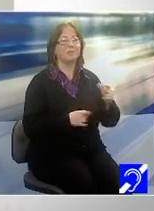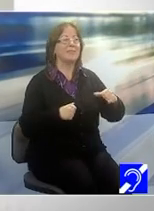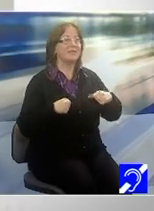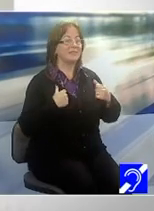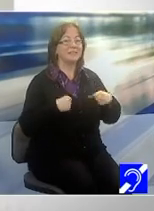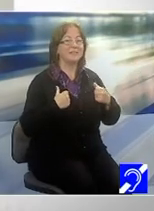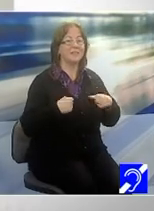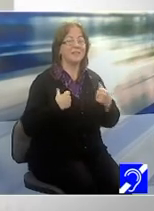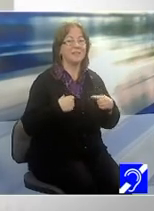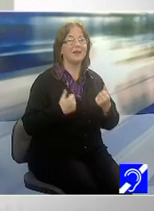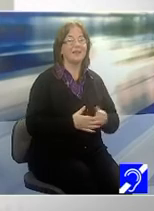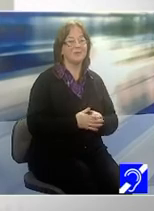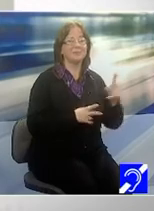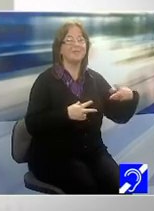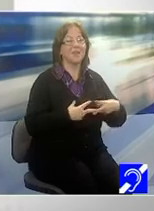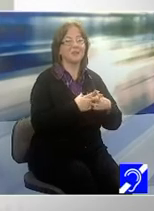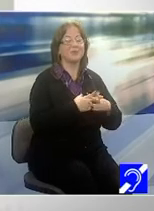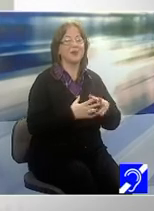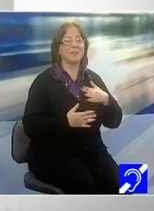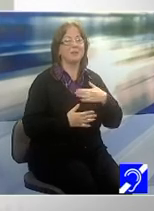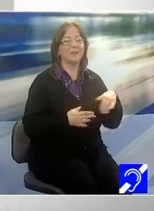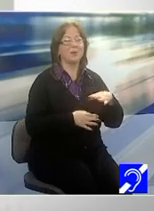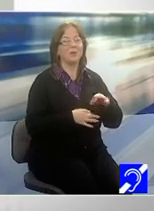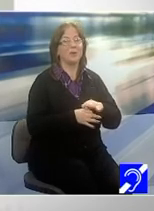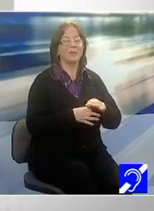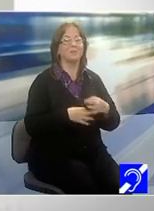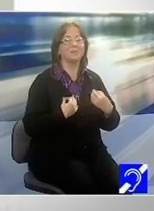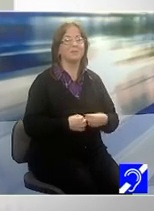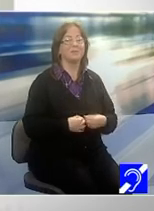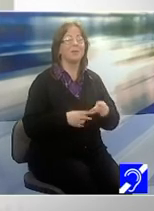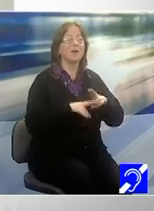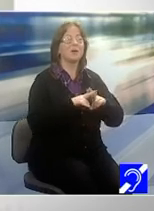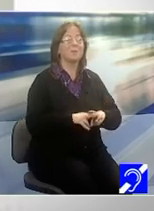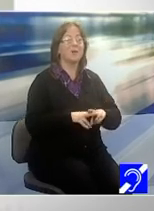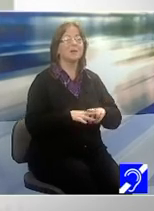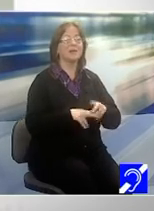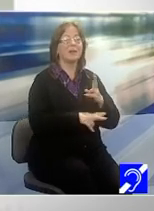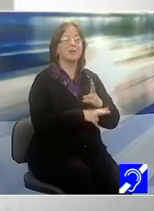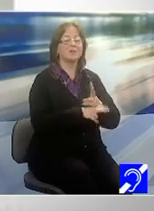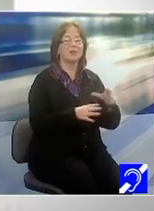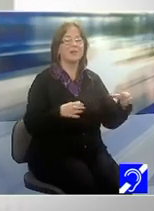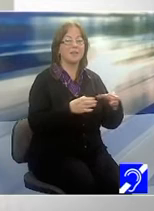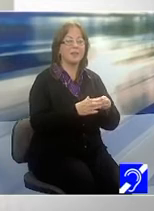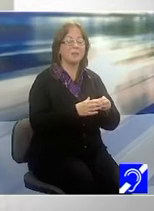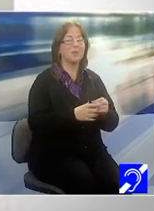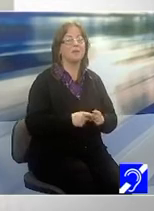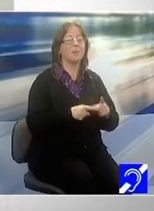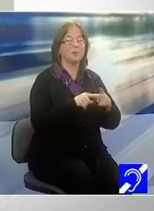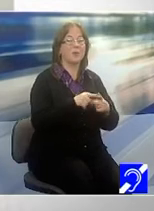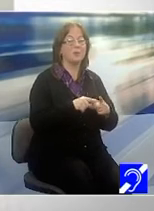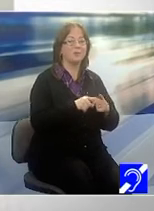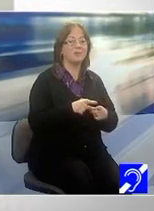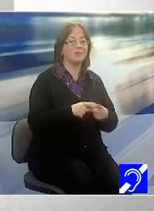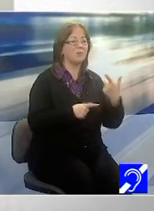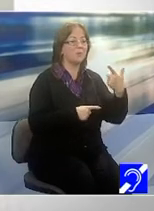de la Baia Mare ne-a ajutat. Și atunci la Oradea am rămas, deci în aceeași echipă, chiar în aceeași echipă, mai puțin doi oameni, dar